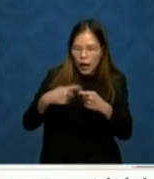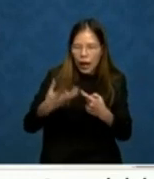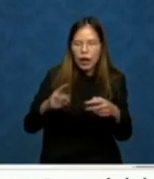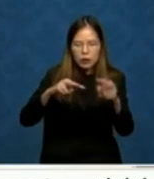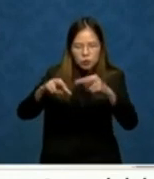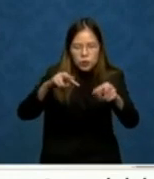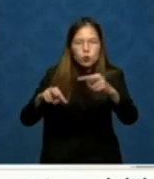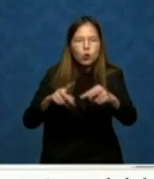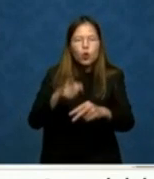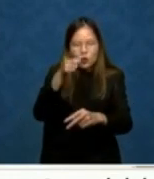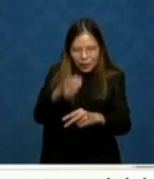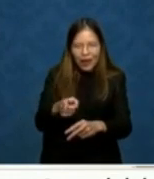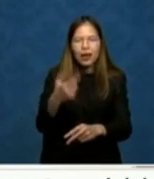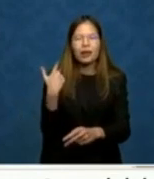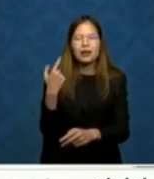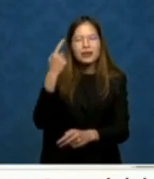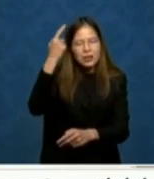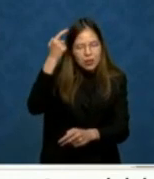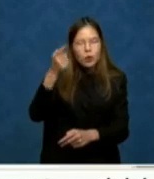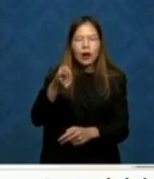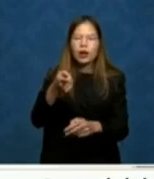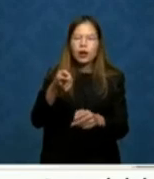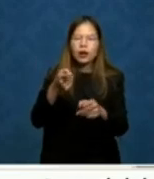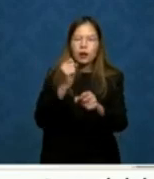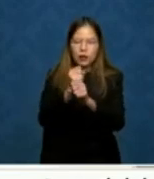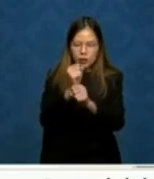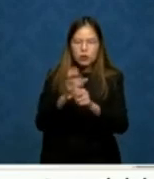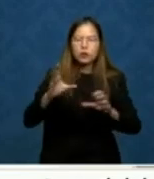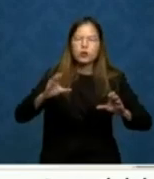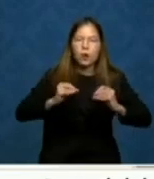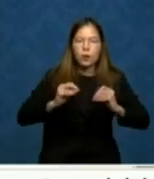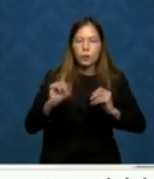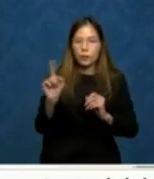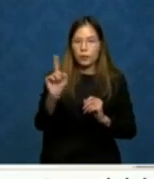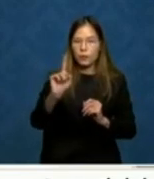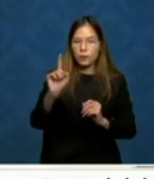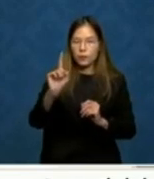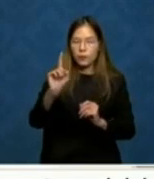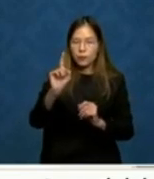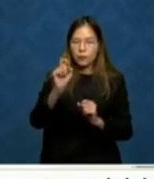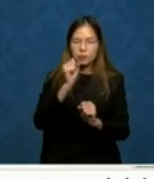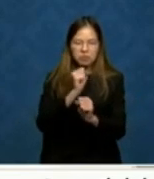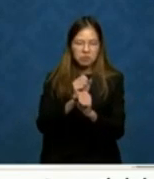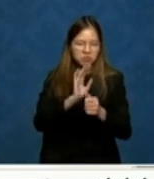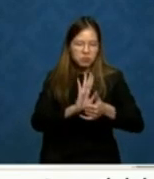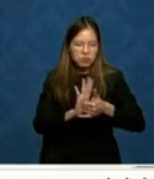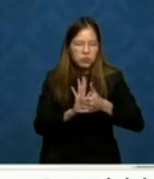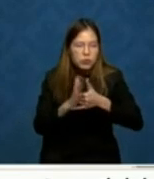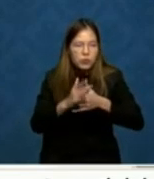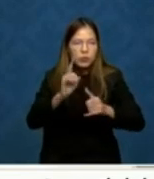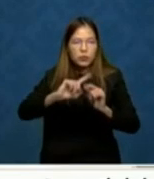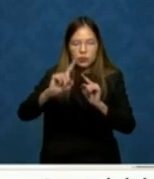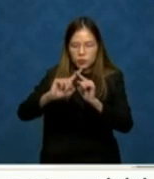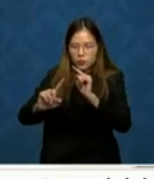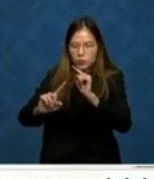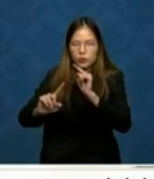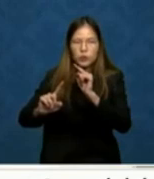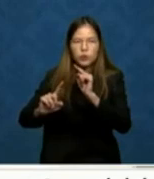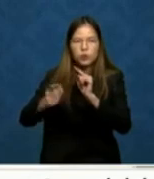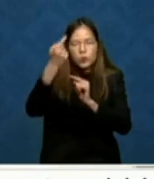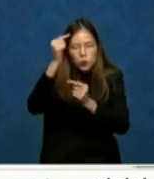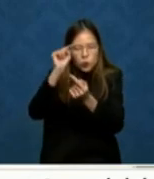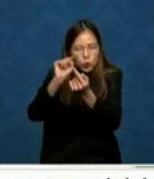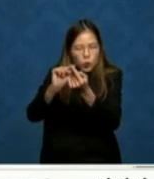จน์แต่อะไรก็ตามผมคิดว่ามันอยู่ในบริบทว่าจริงๆแล้วเราต้องยอมรับว่าเรื่องของการละเมิดหรือการคุกคามทางเพศนั้นทัศนค